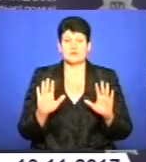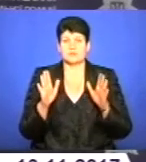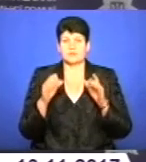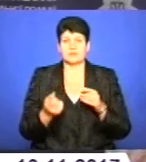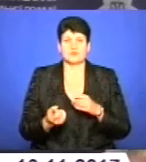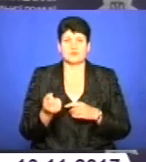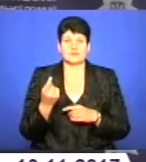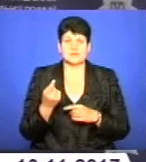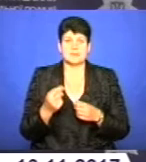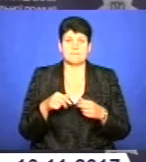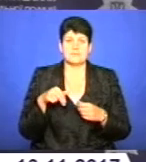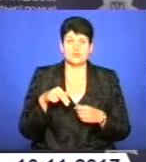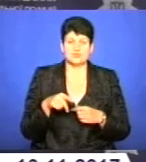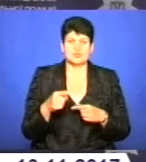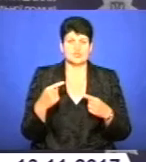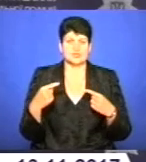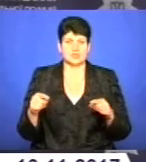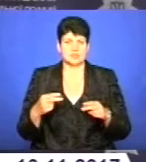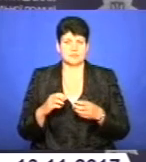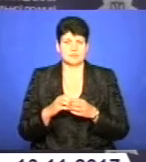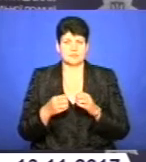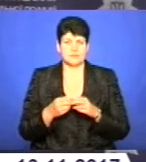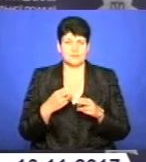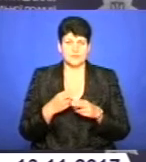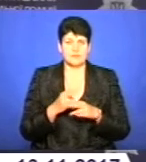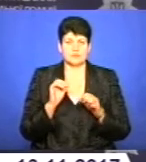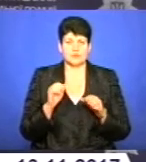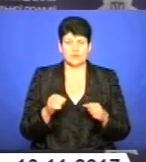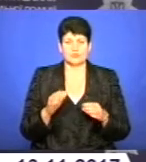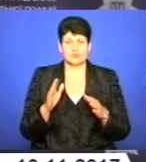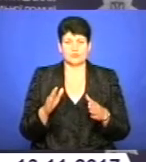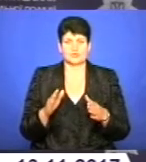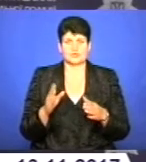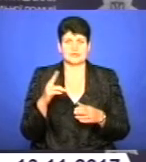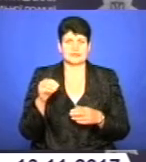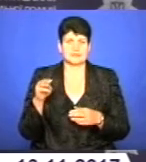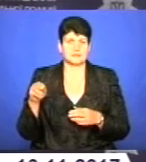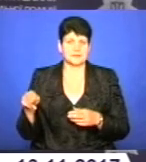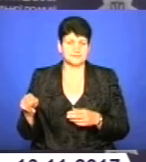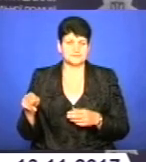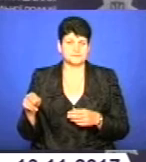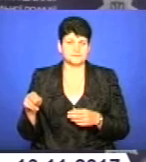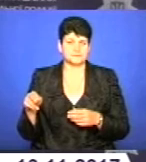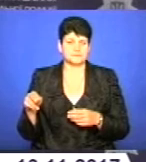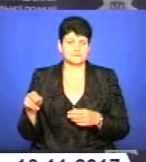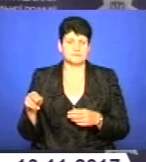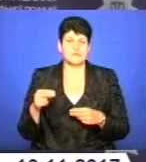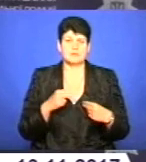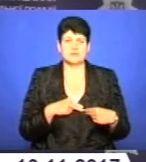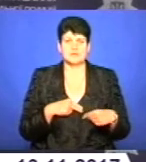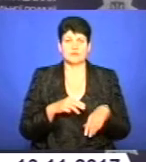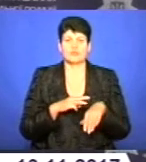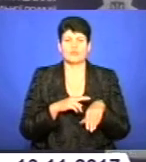чи пішохід, чи якась інша перешкода, що може спричинити до дорожньо-транспортної пригоди. Працівники